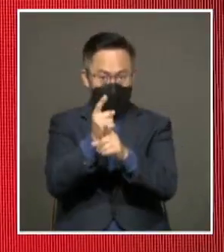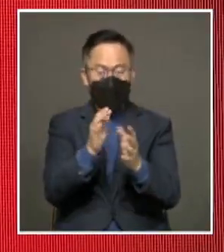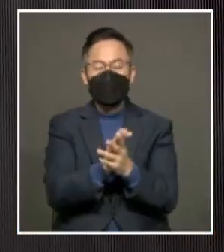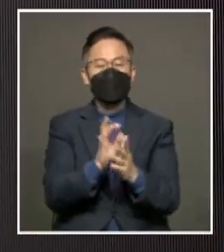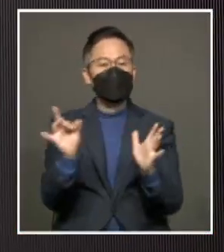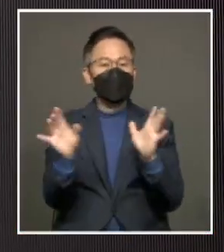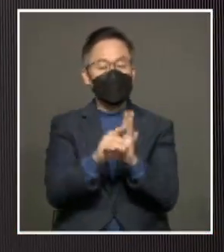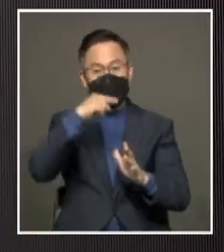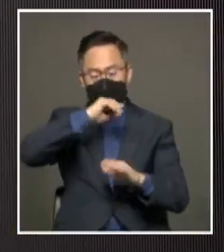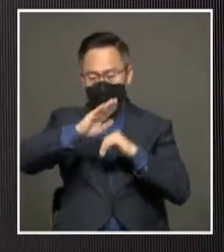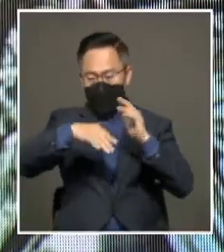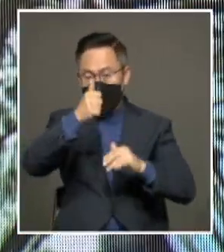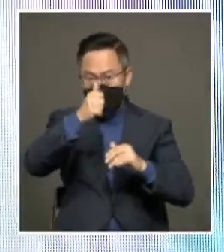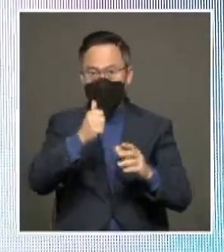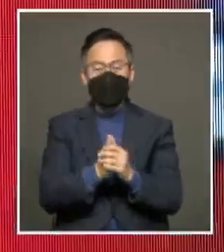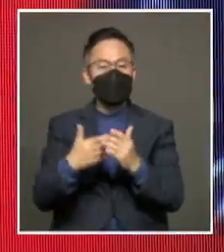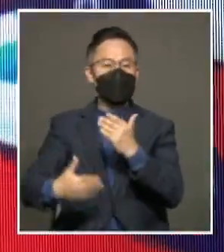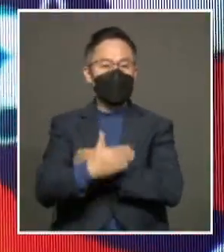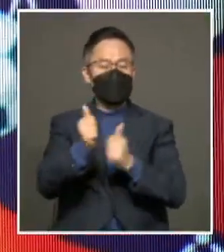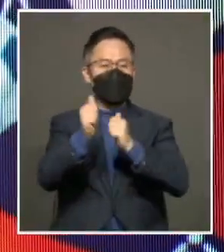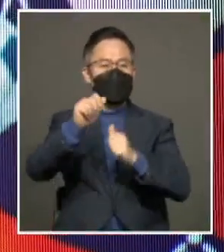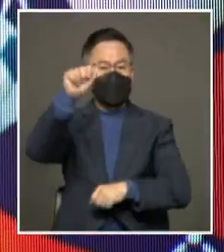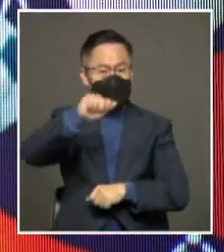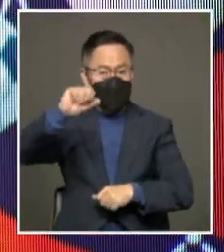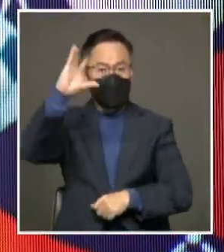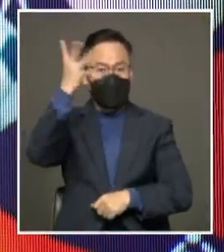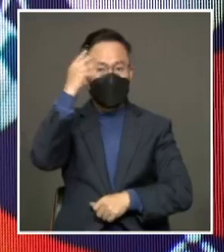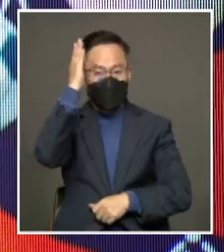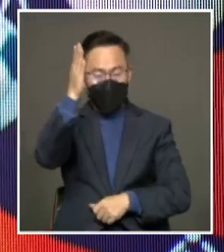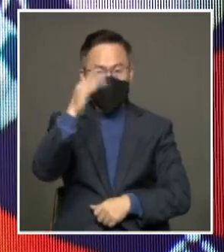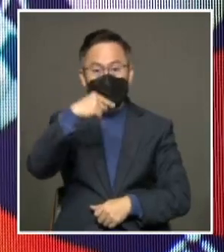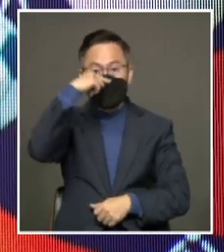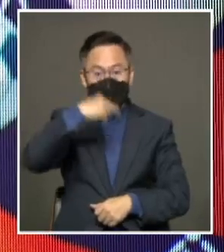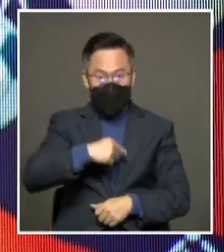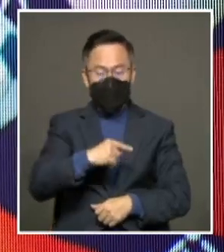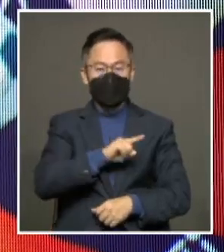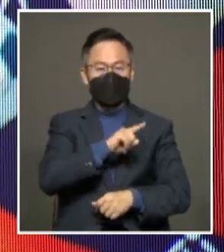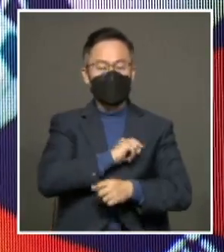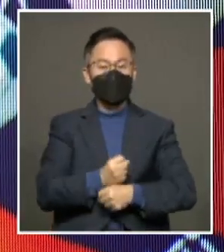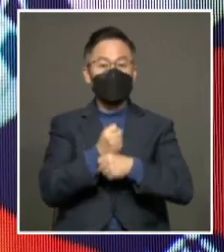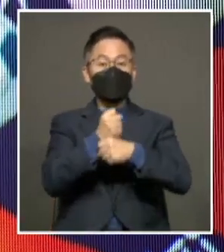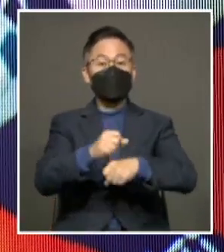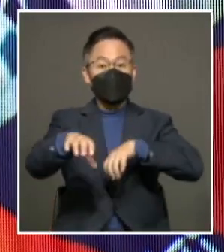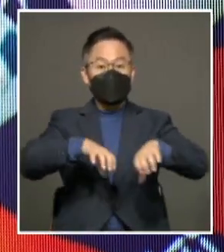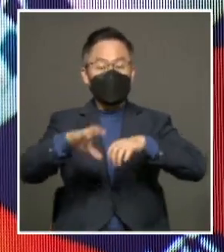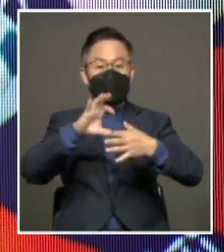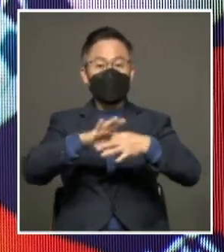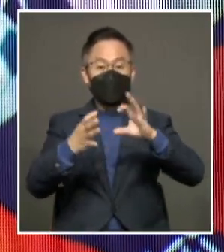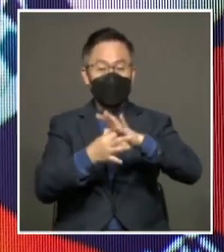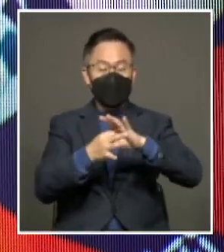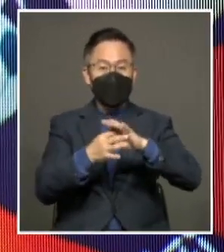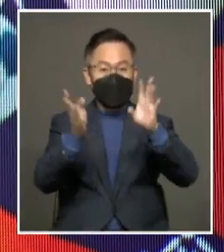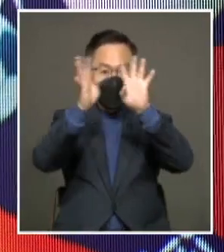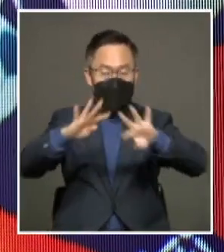แข่งขันในระดับเอเชียแล้วก็ระดับโลกต่อไปค่ะซึ่งที่ไทยเองนะคะก็เตรียมที่จะเป็นเจ้าภาพการจัดการแข่งขันกีฬาซีเก